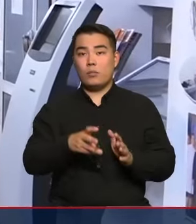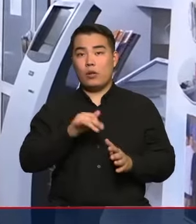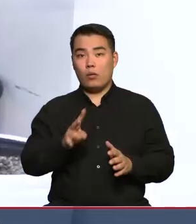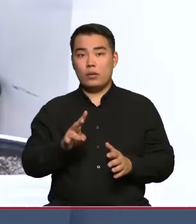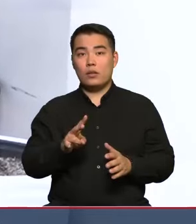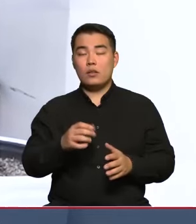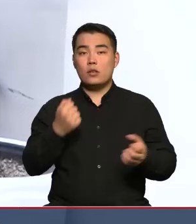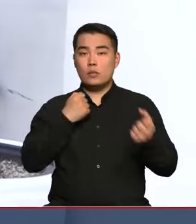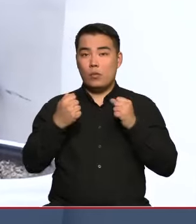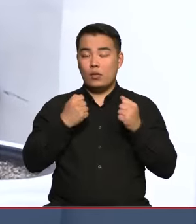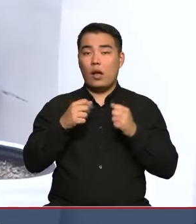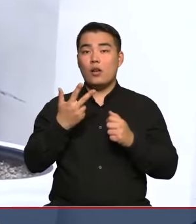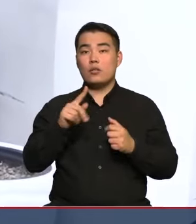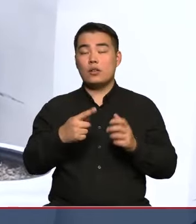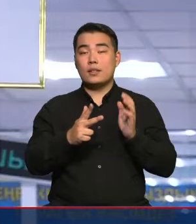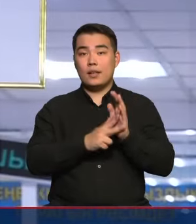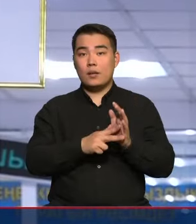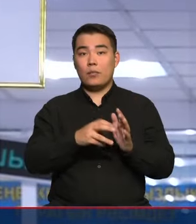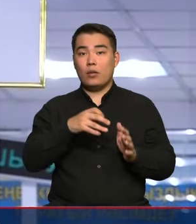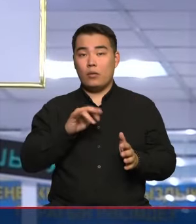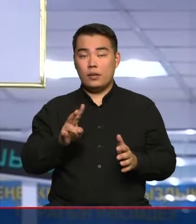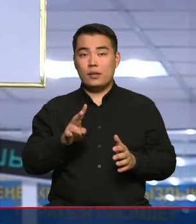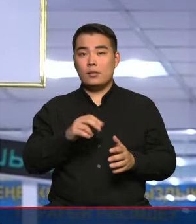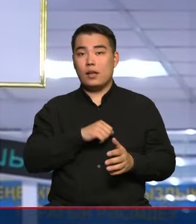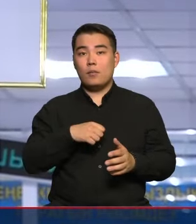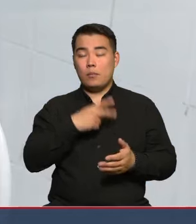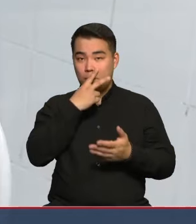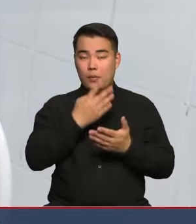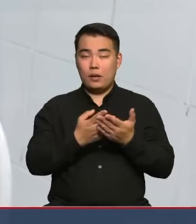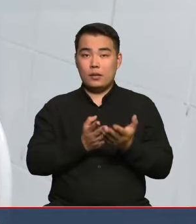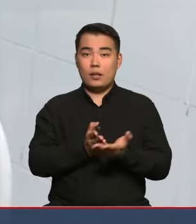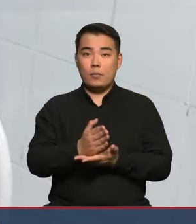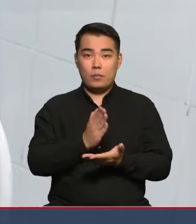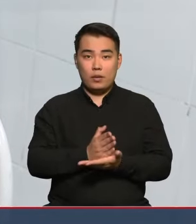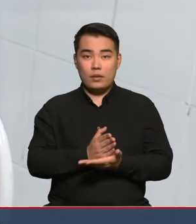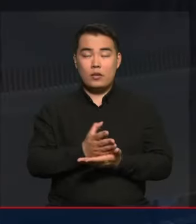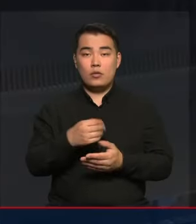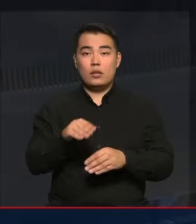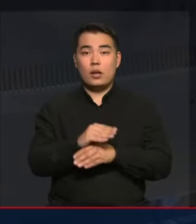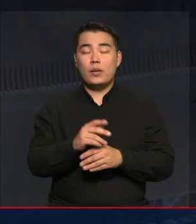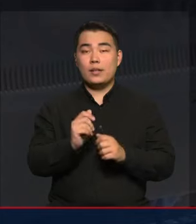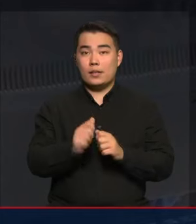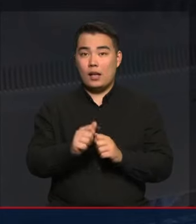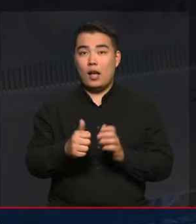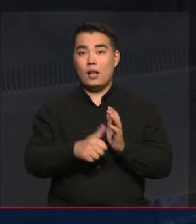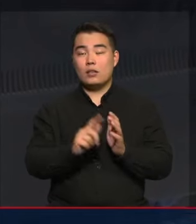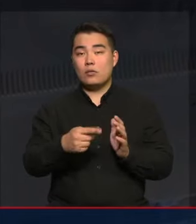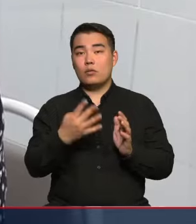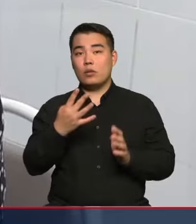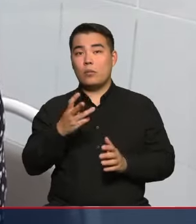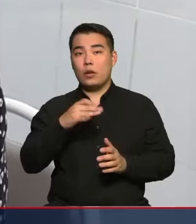миллионнан астамы спорт, ал 3,8 миллионы әлеуметтік салаға тиесілі. Сондай-ақ субсидиядан